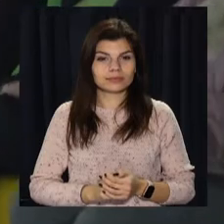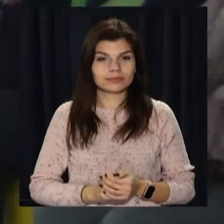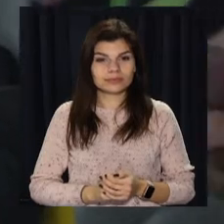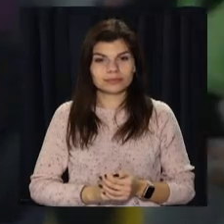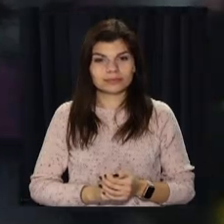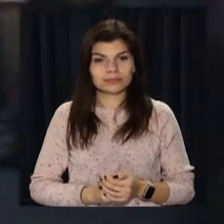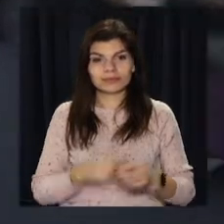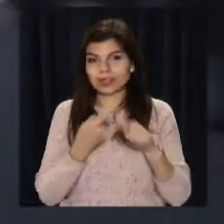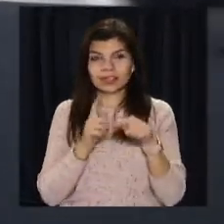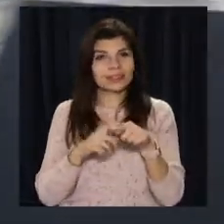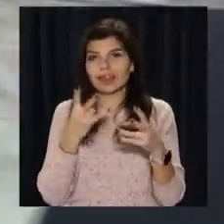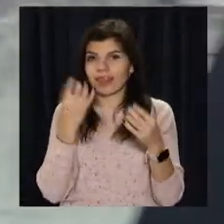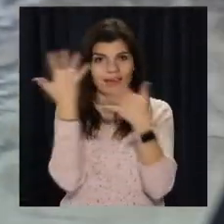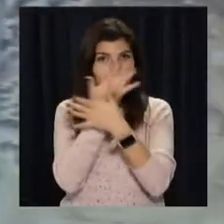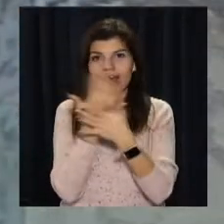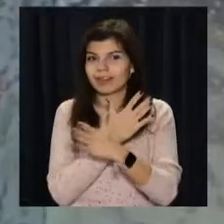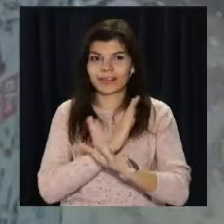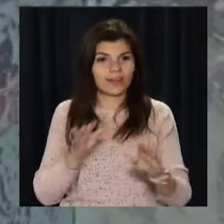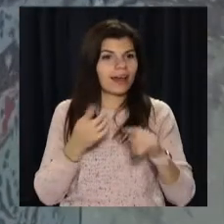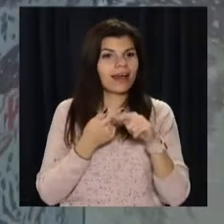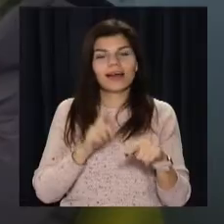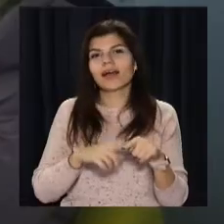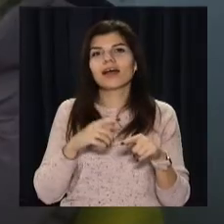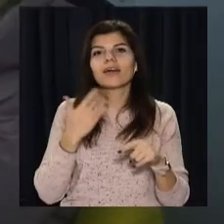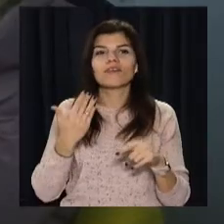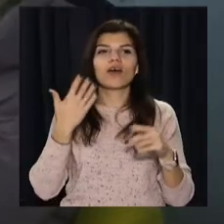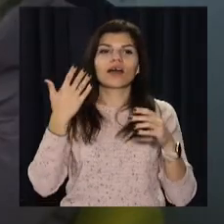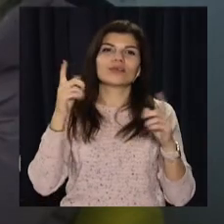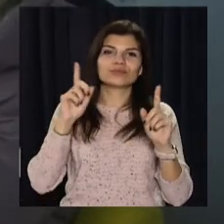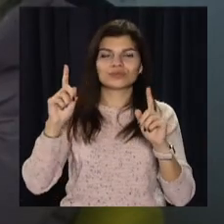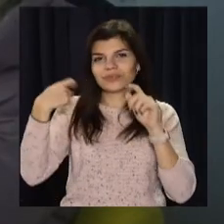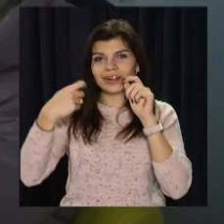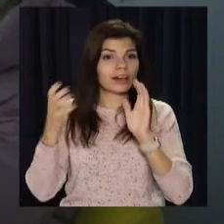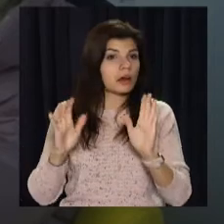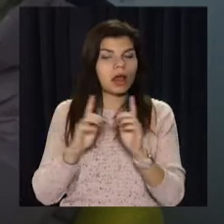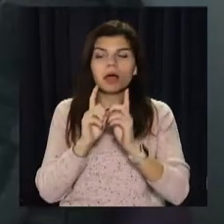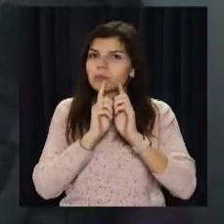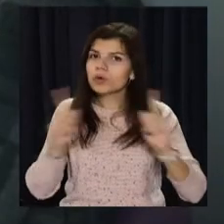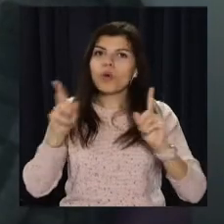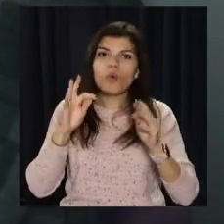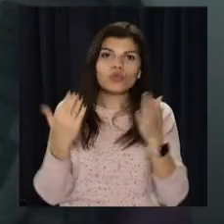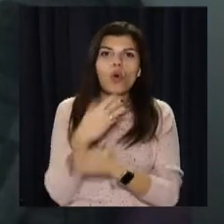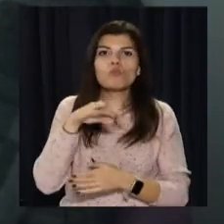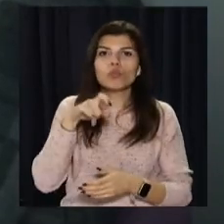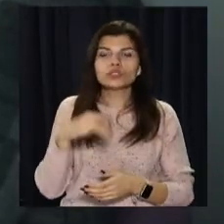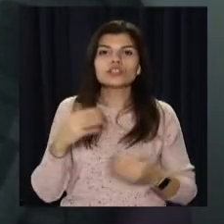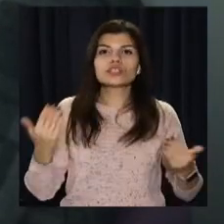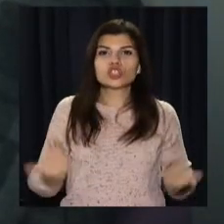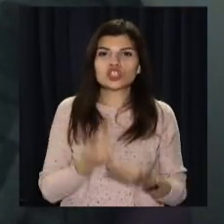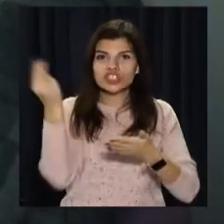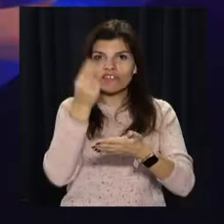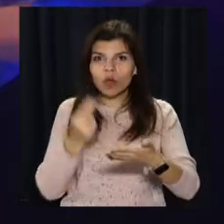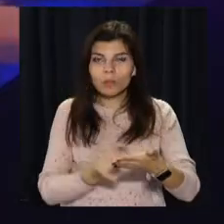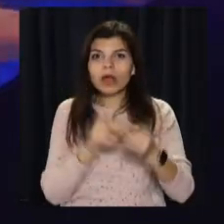Це не показ у кінотеатрі і не фрагмент хорор-фільму. Так незвично і по-новому у музеї українського живопису